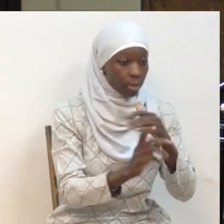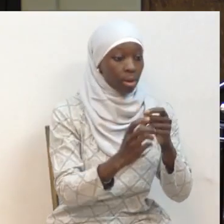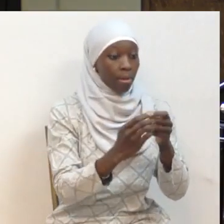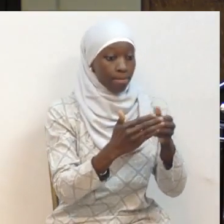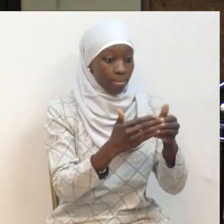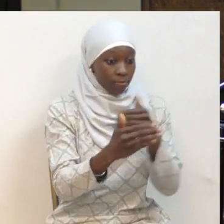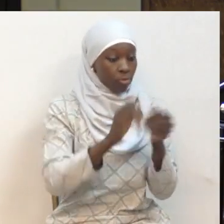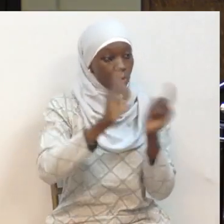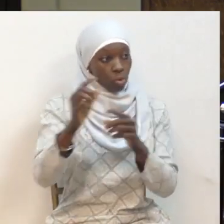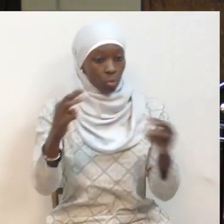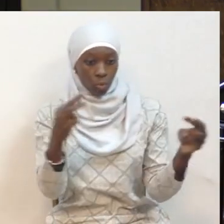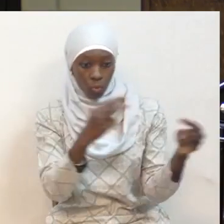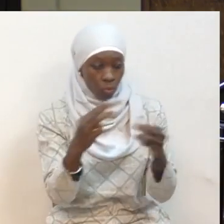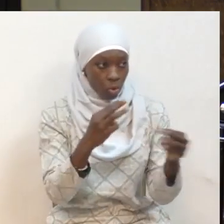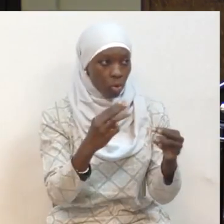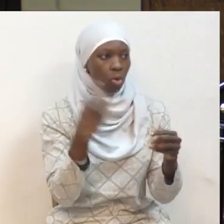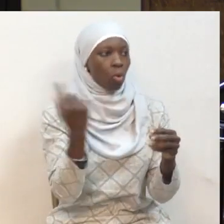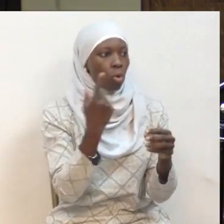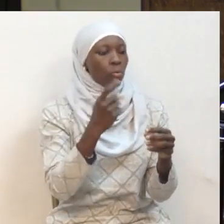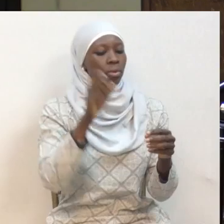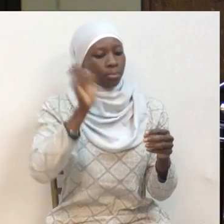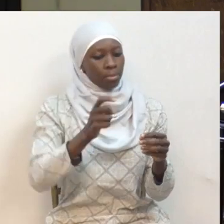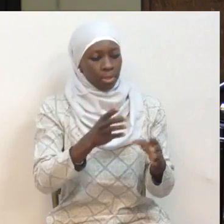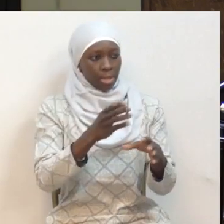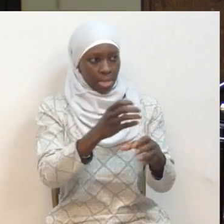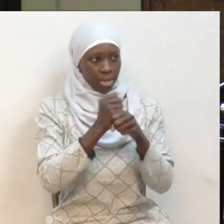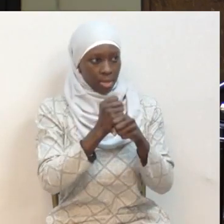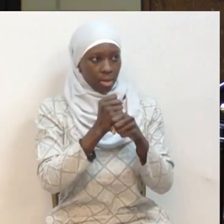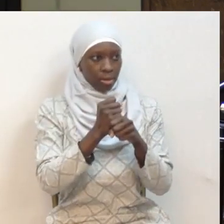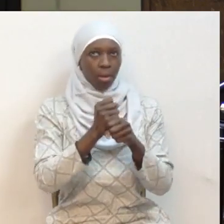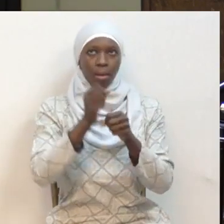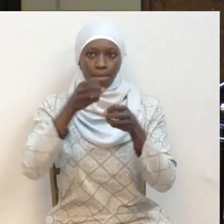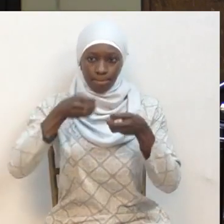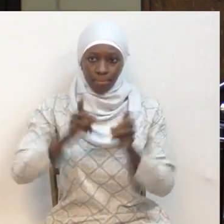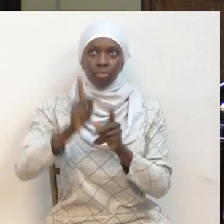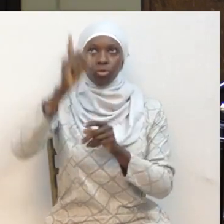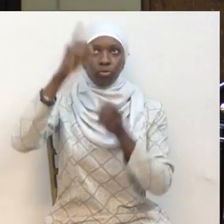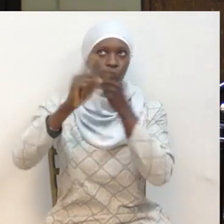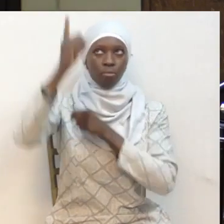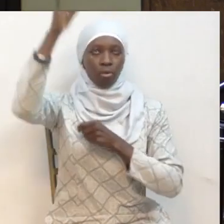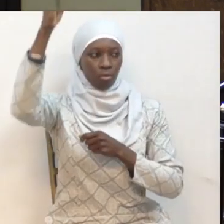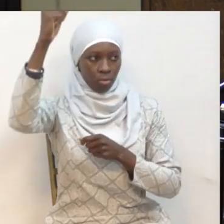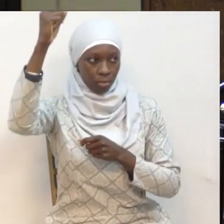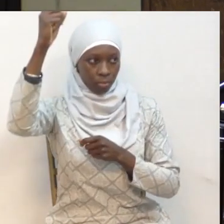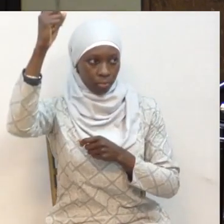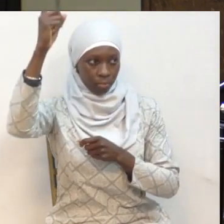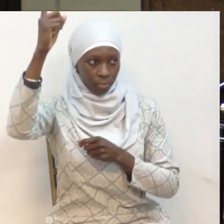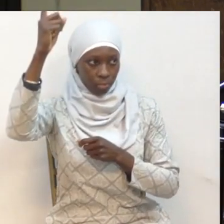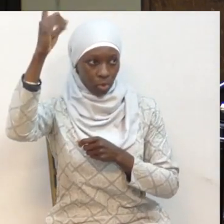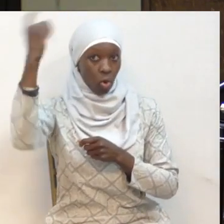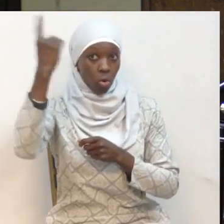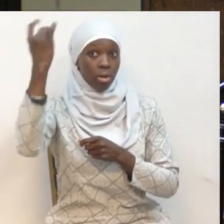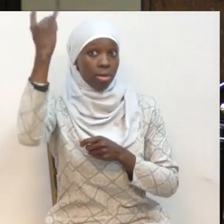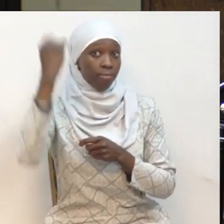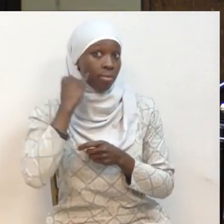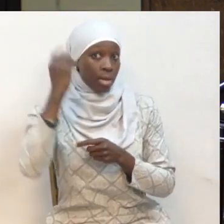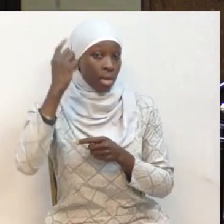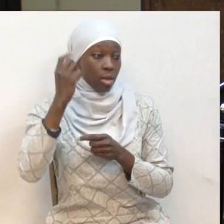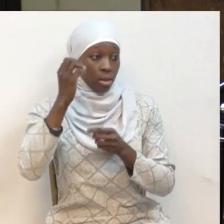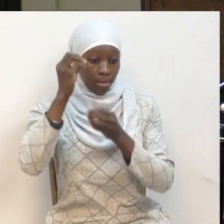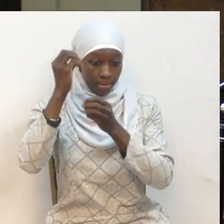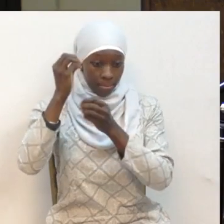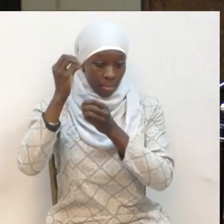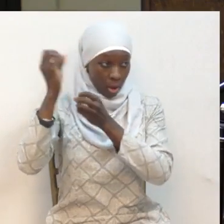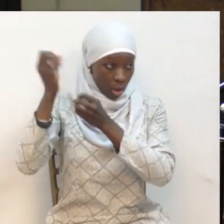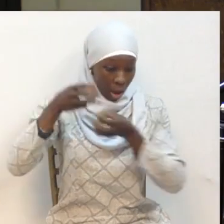and his enemies. ما كان لنبي أن يخلع لأمته قبل أن يحكم الله بينه أو يقضي